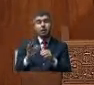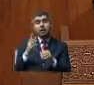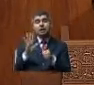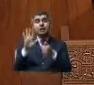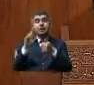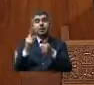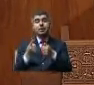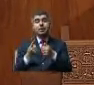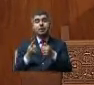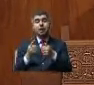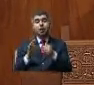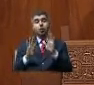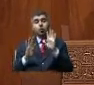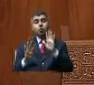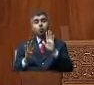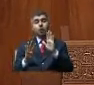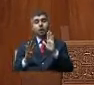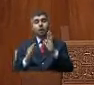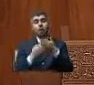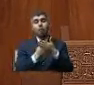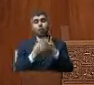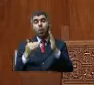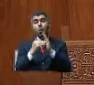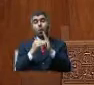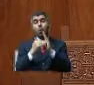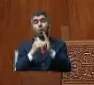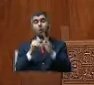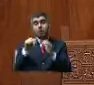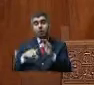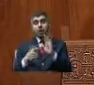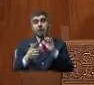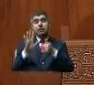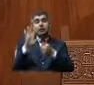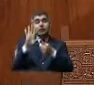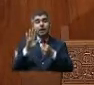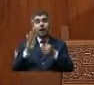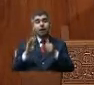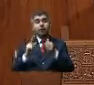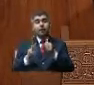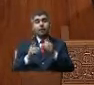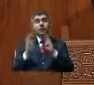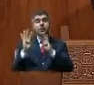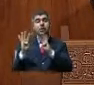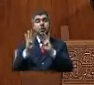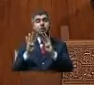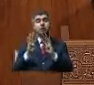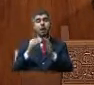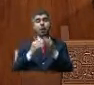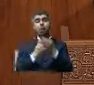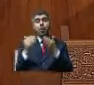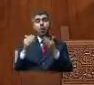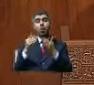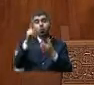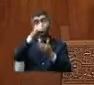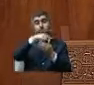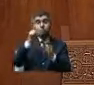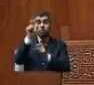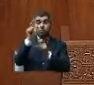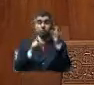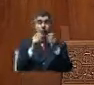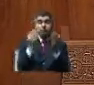6.57 مليون سنة 2012 ديال التلاميذ، دابا عندنا 6.88 مليون برسم الموسم